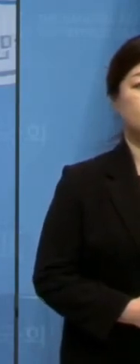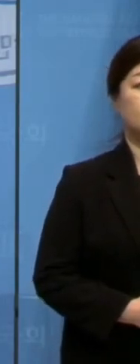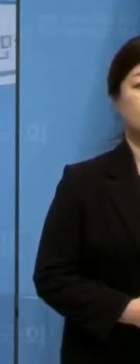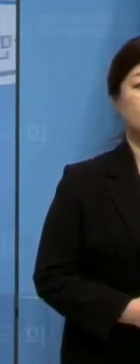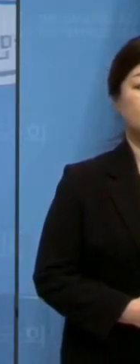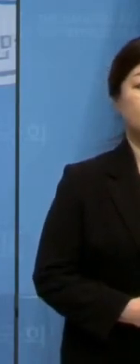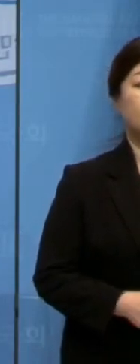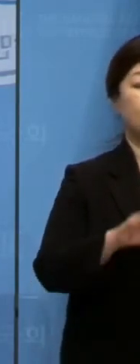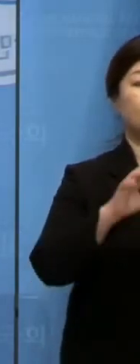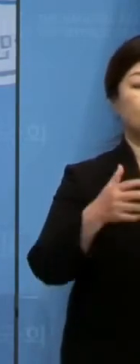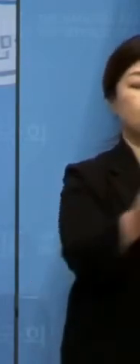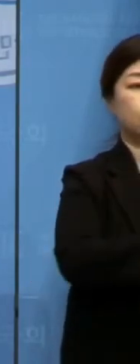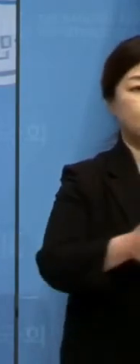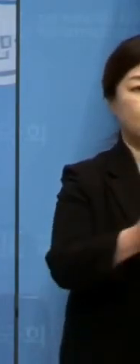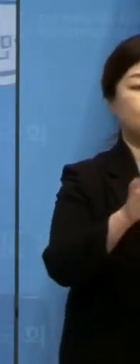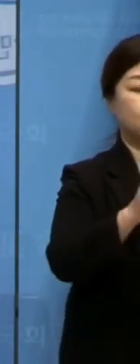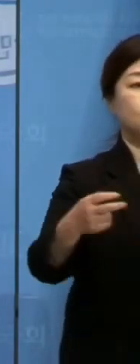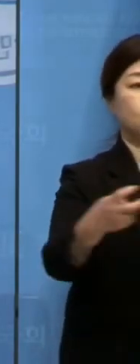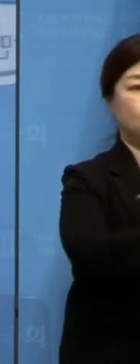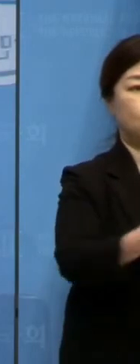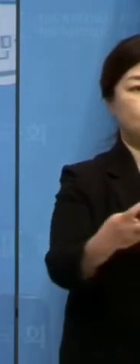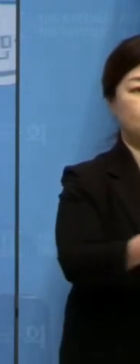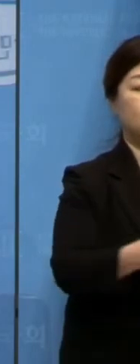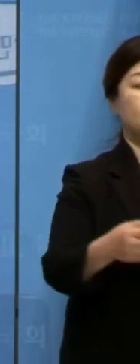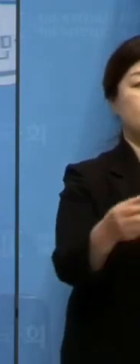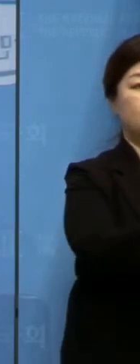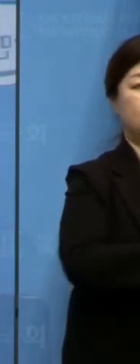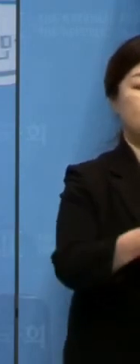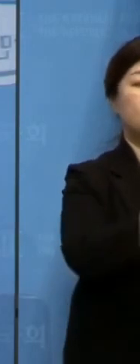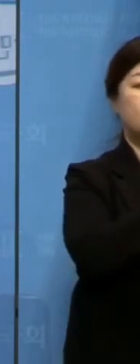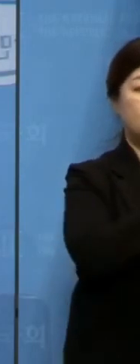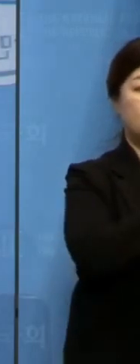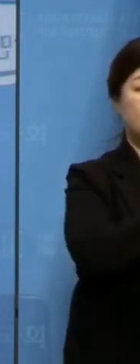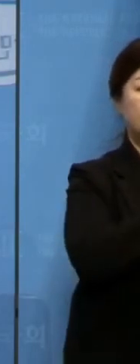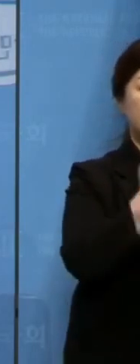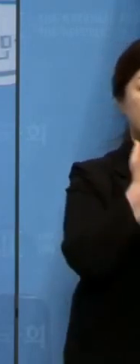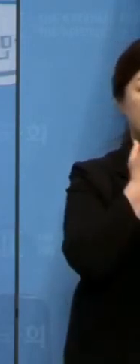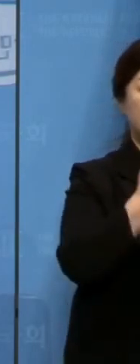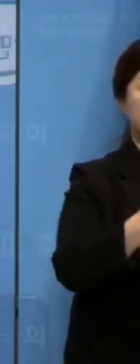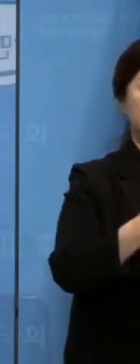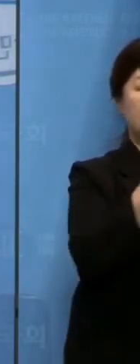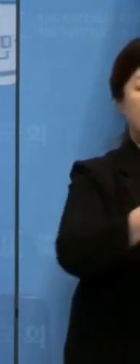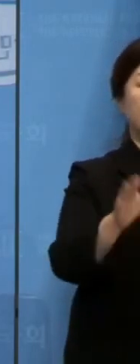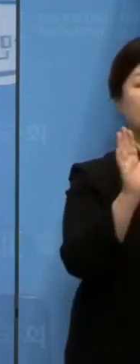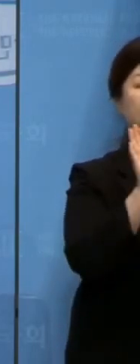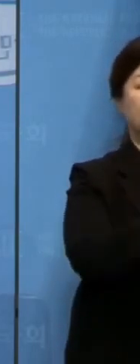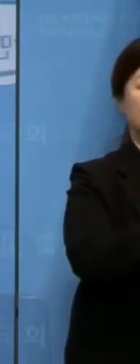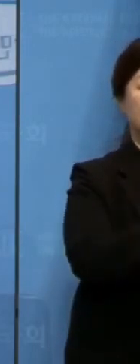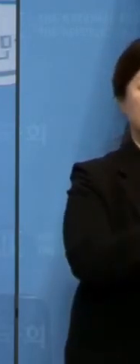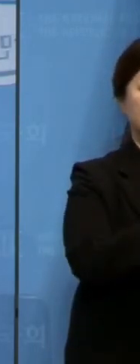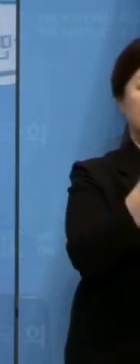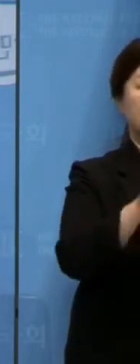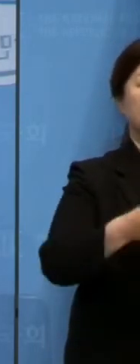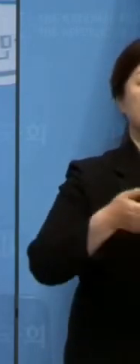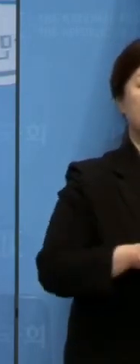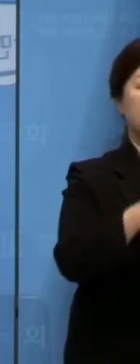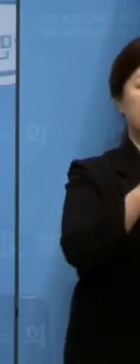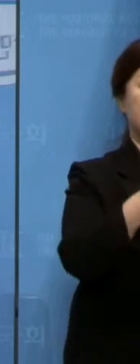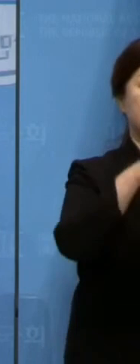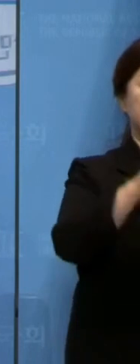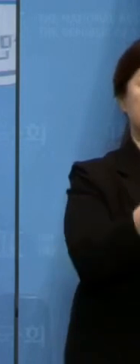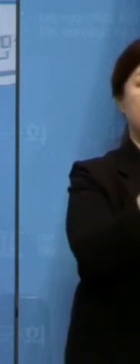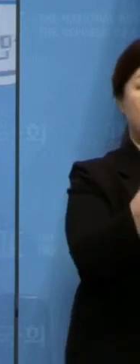네, 국회 국토교통위원회 소속 서울 강북구 갑 출신의